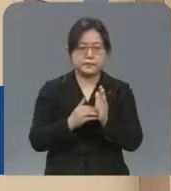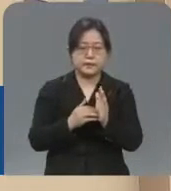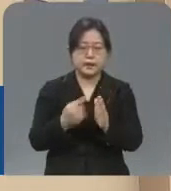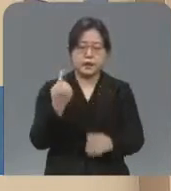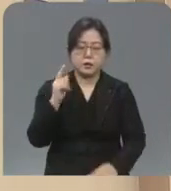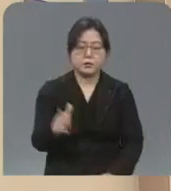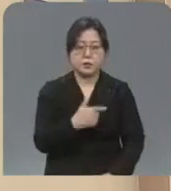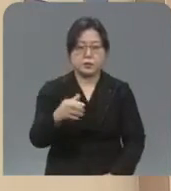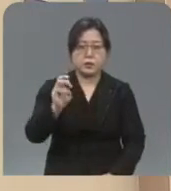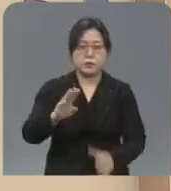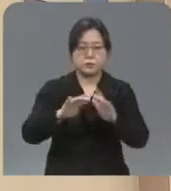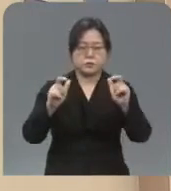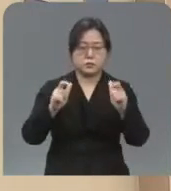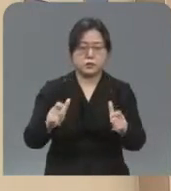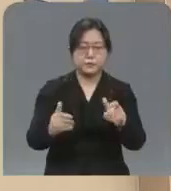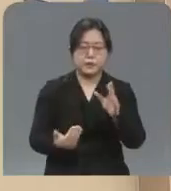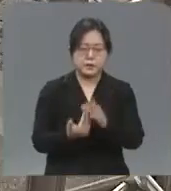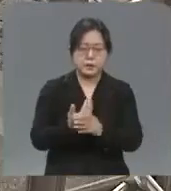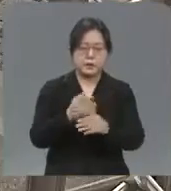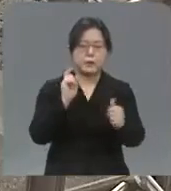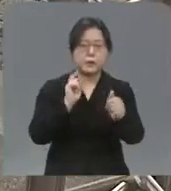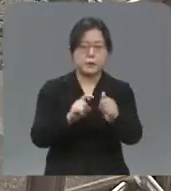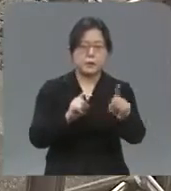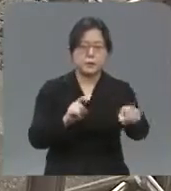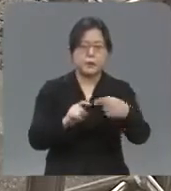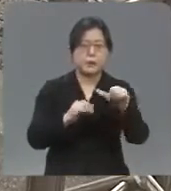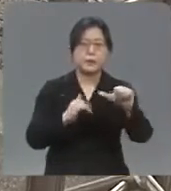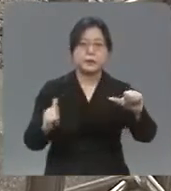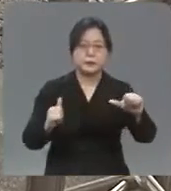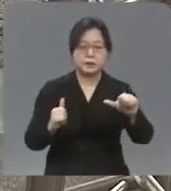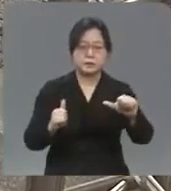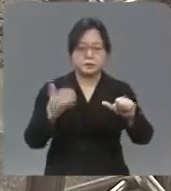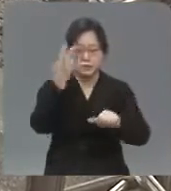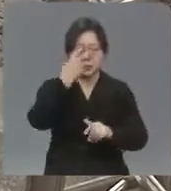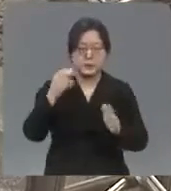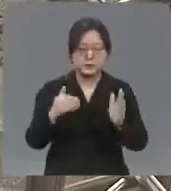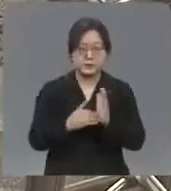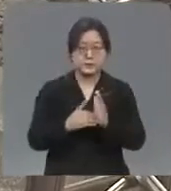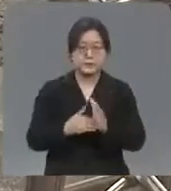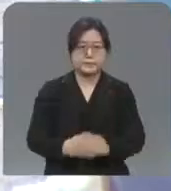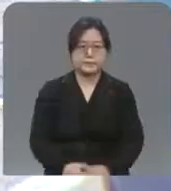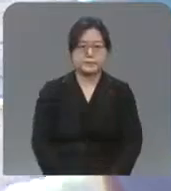이로써 어제 하루 광주와 전남에서 발생한 확진자는 105명으로 집계됐습니다.